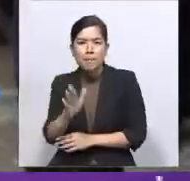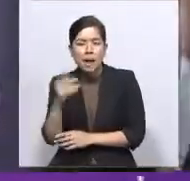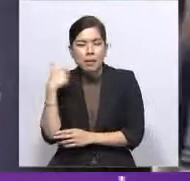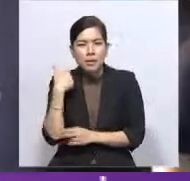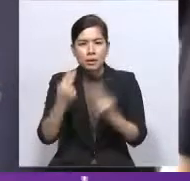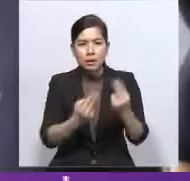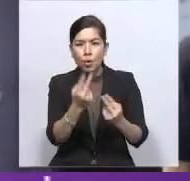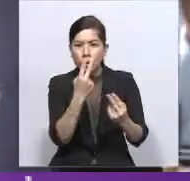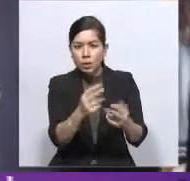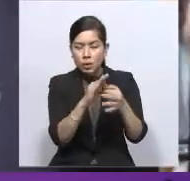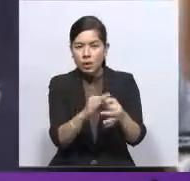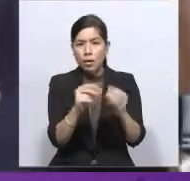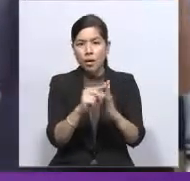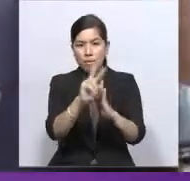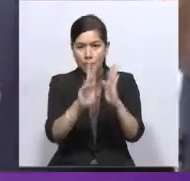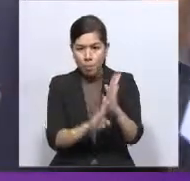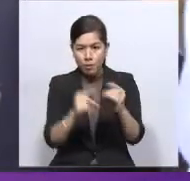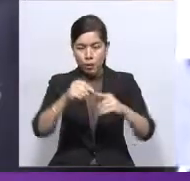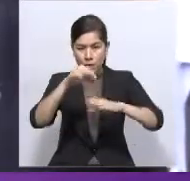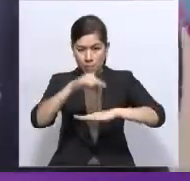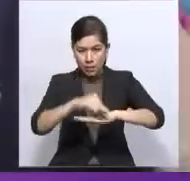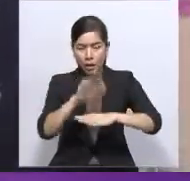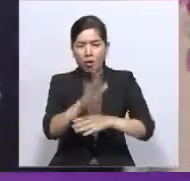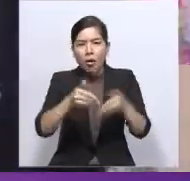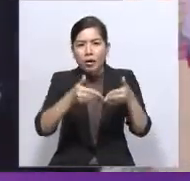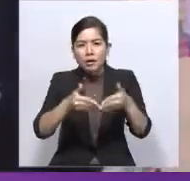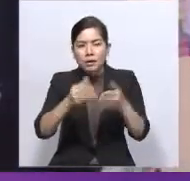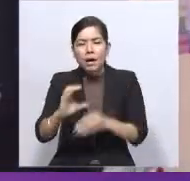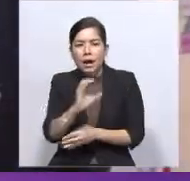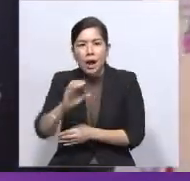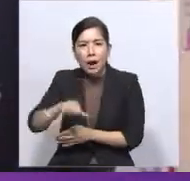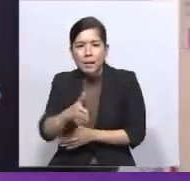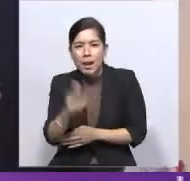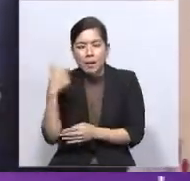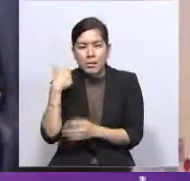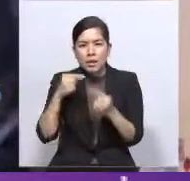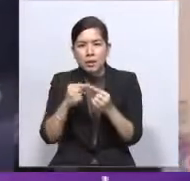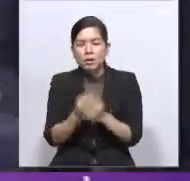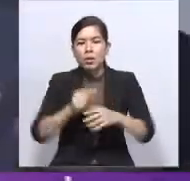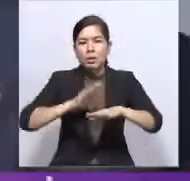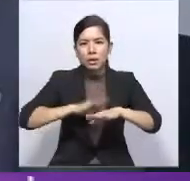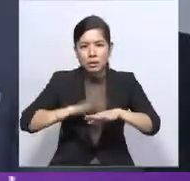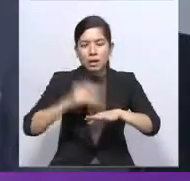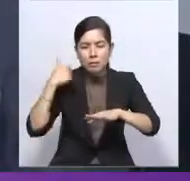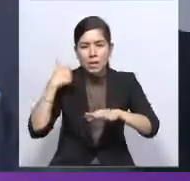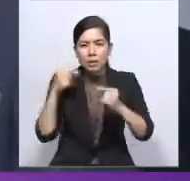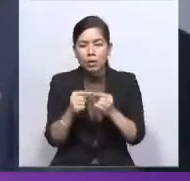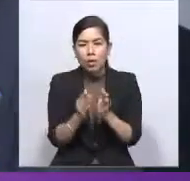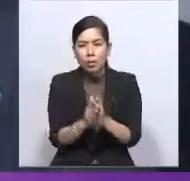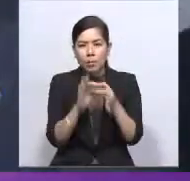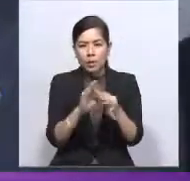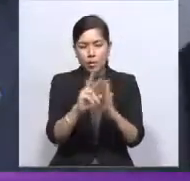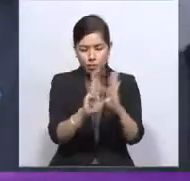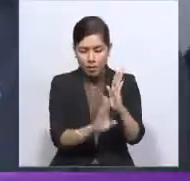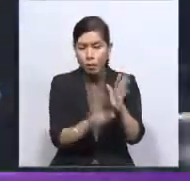การติดตั้งระบบระบุตำแหน่งเรือประมงและการควบคุมการแจ้งเข้าออกของเรือประมงชมการสาธิตระบบฐาน